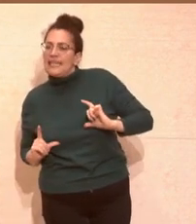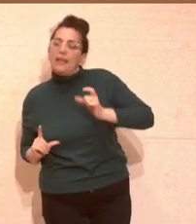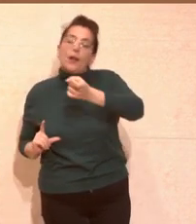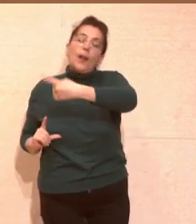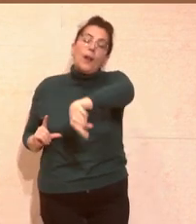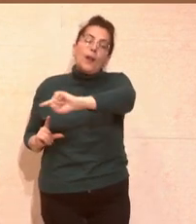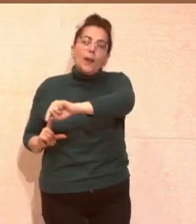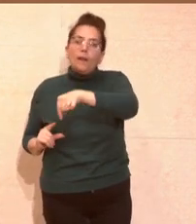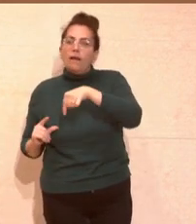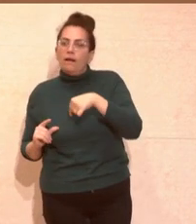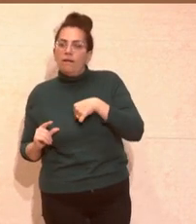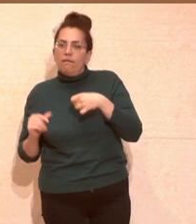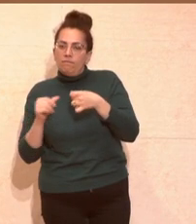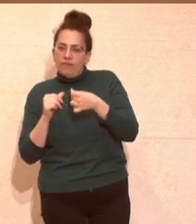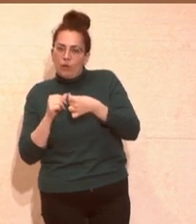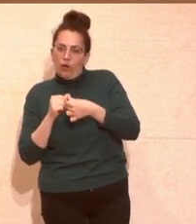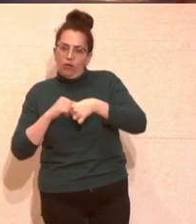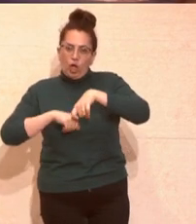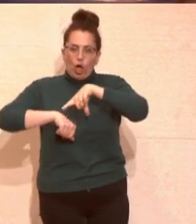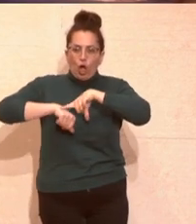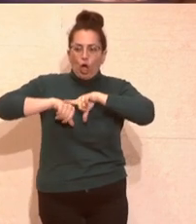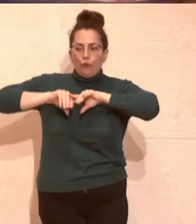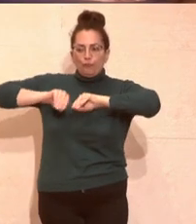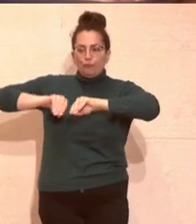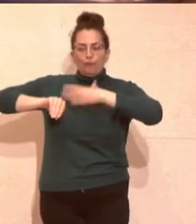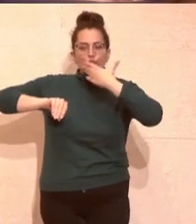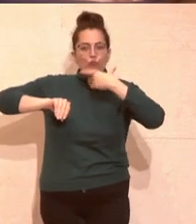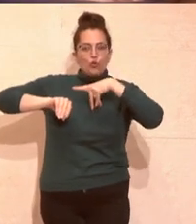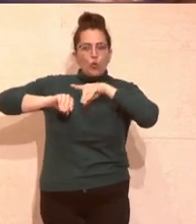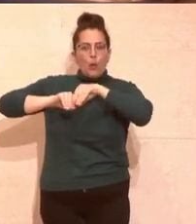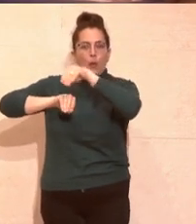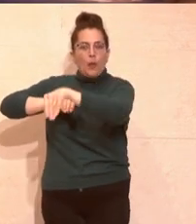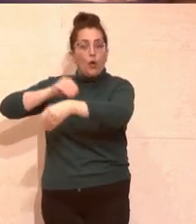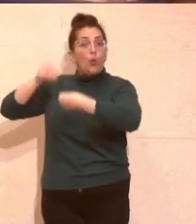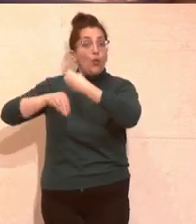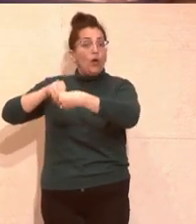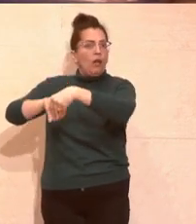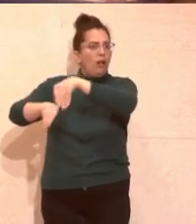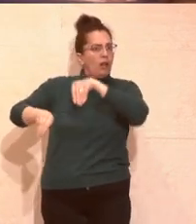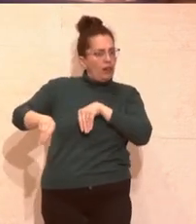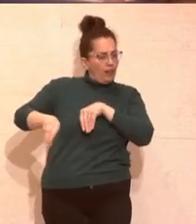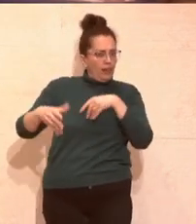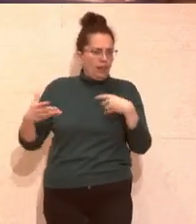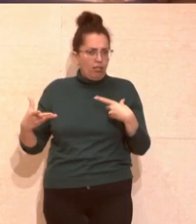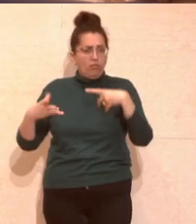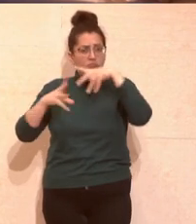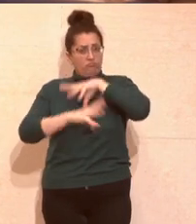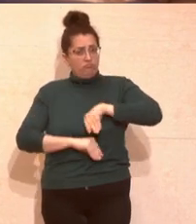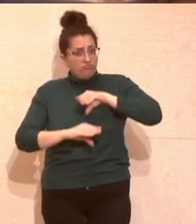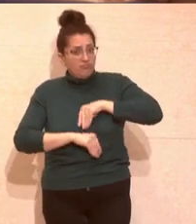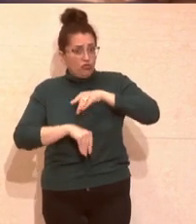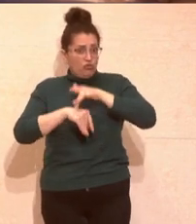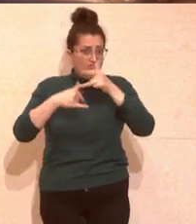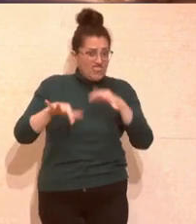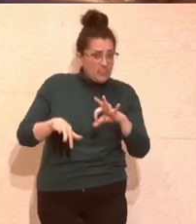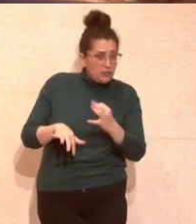de décaler l'heure de cours? Et un peu la même question, est-ce qu'il y a eu des expérimentations réelles